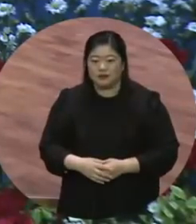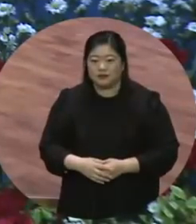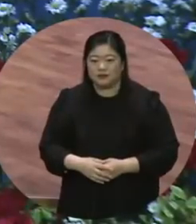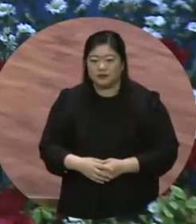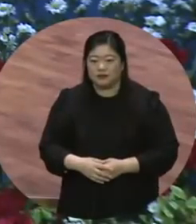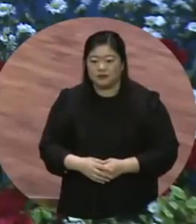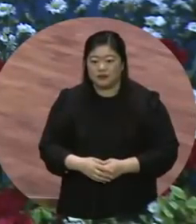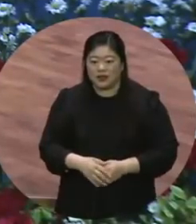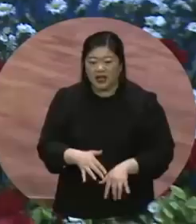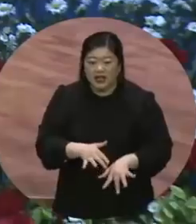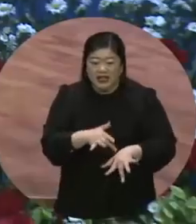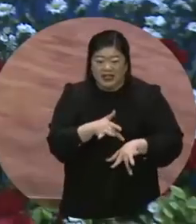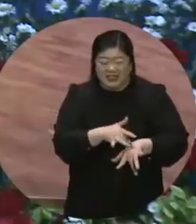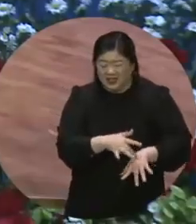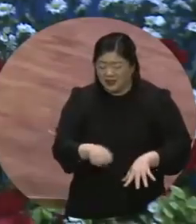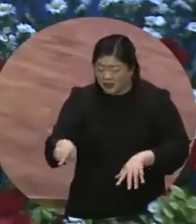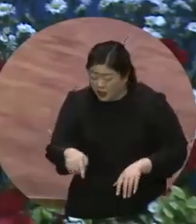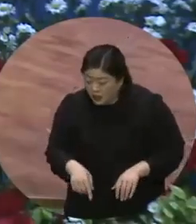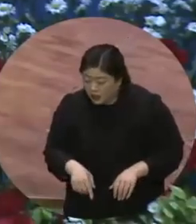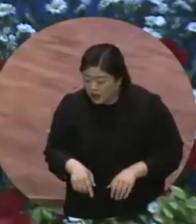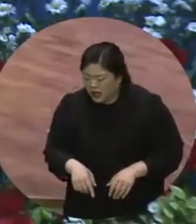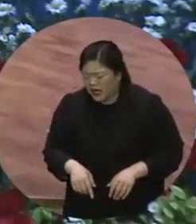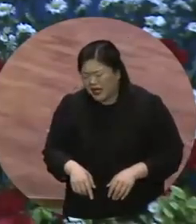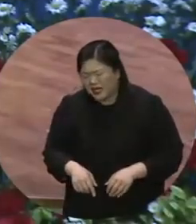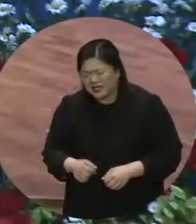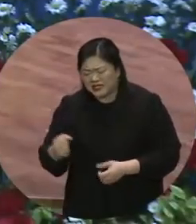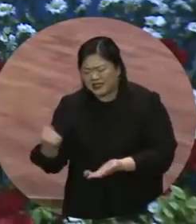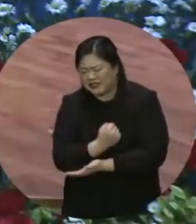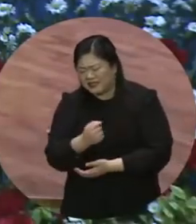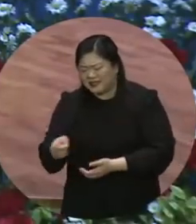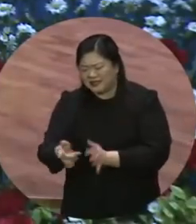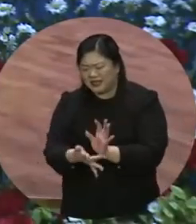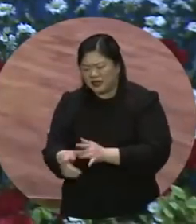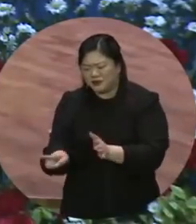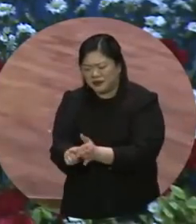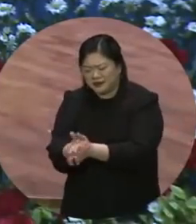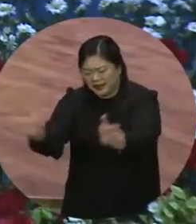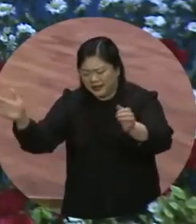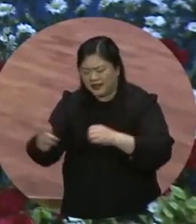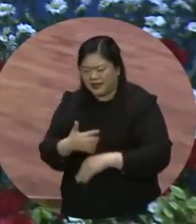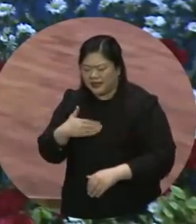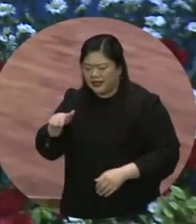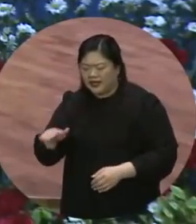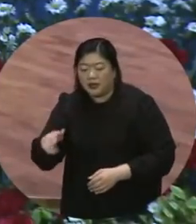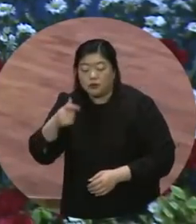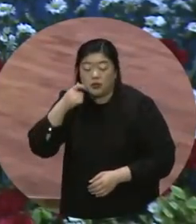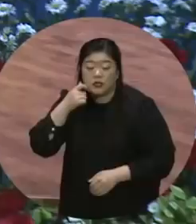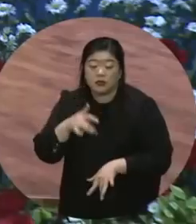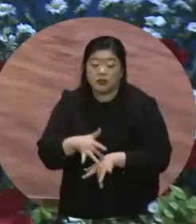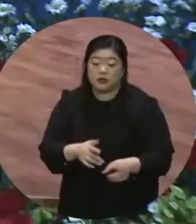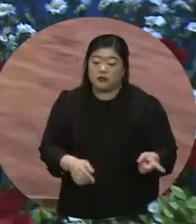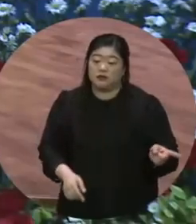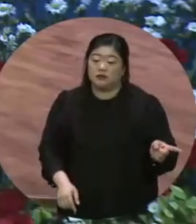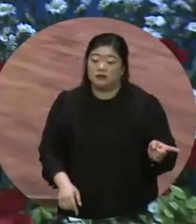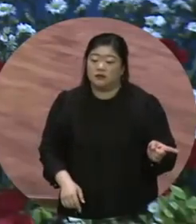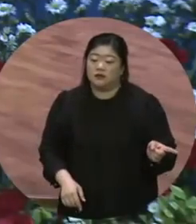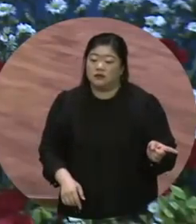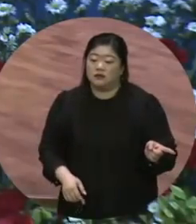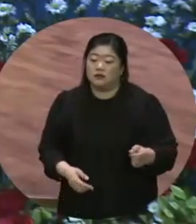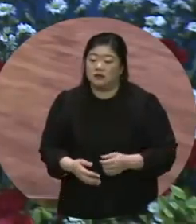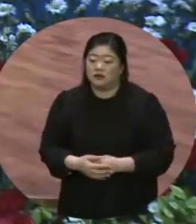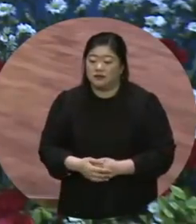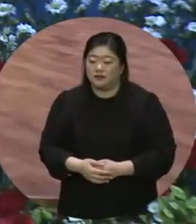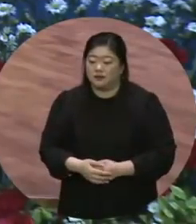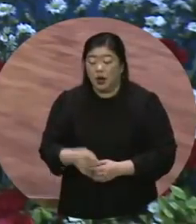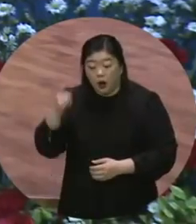지배하지 못해. 완전 자유자야. 해방이야. 노예 아니야. 아멘. 잡힐 거 없다.